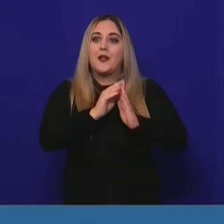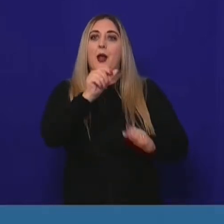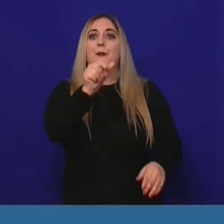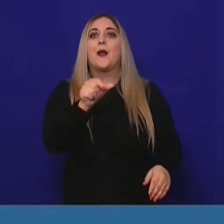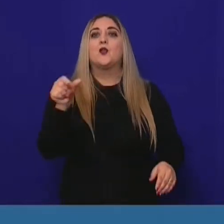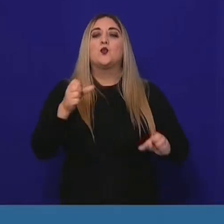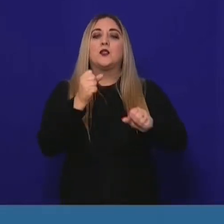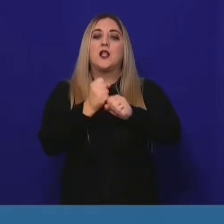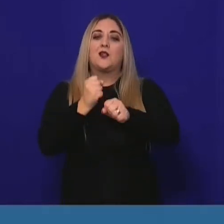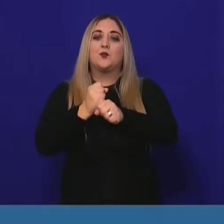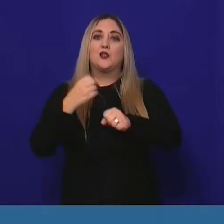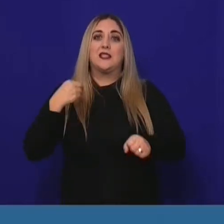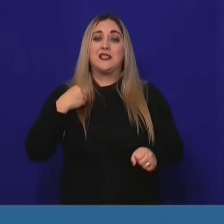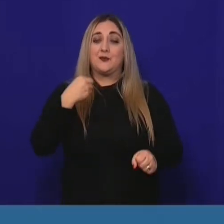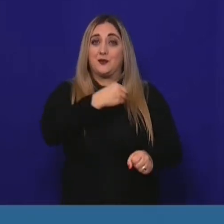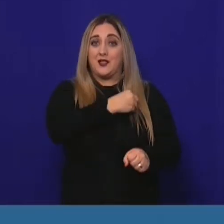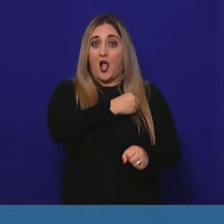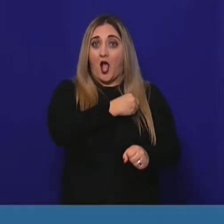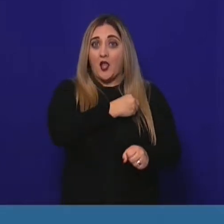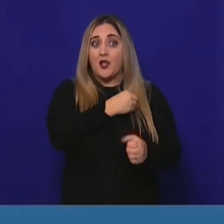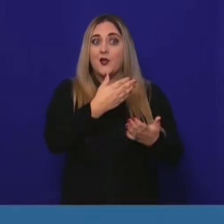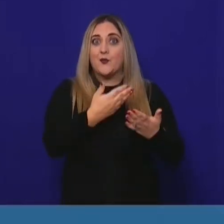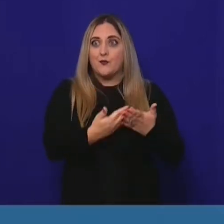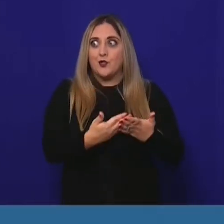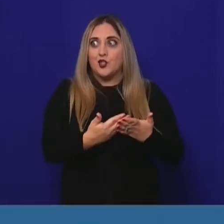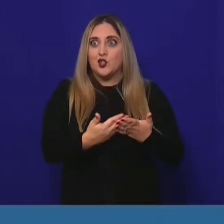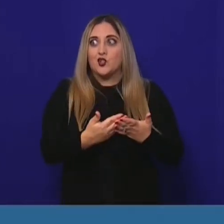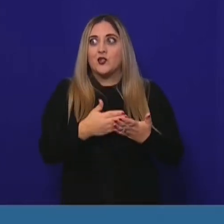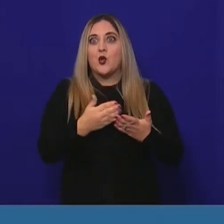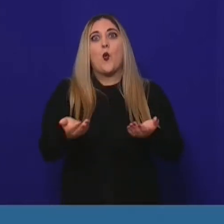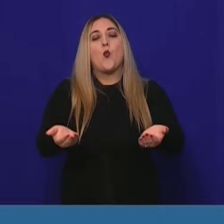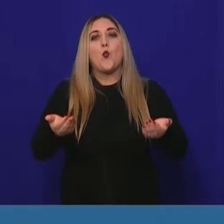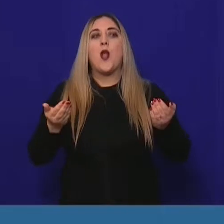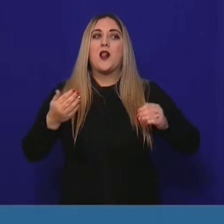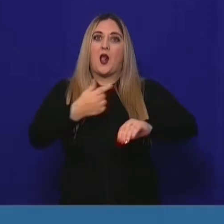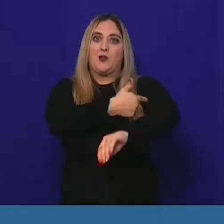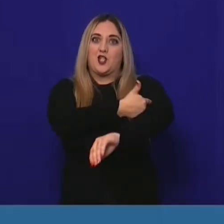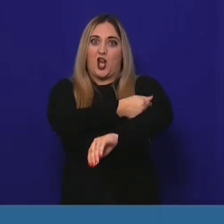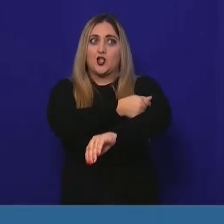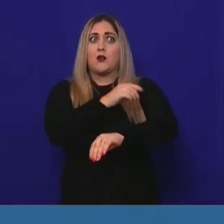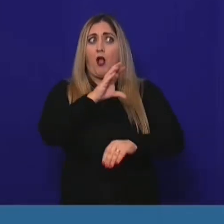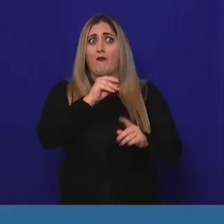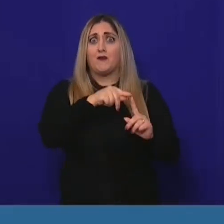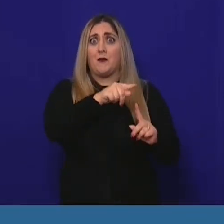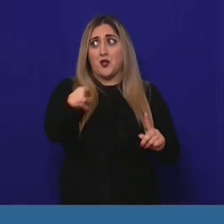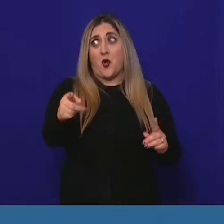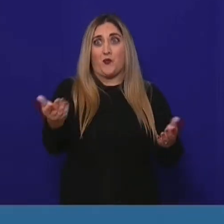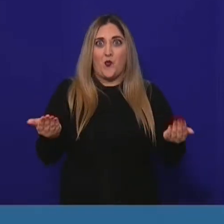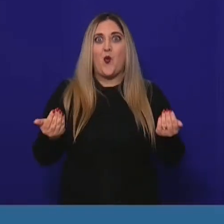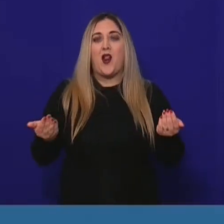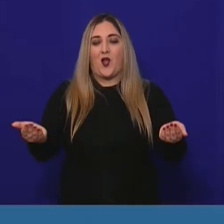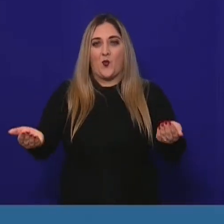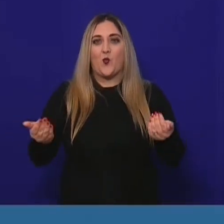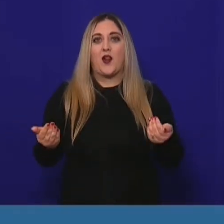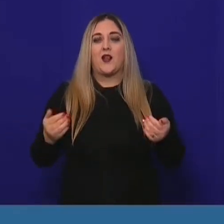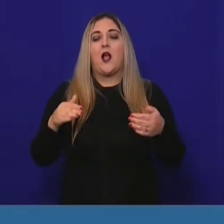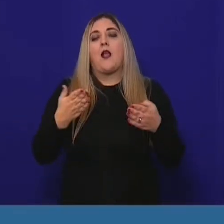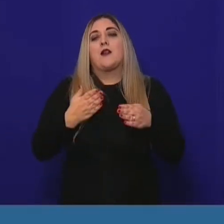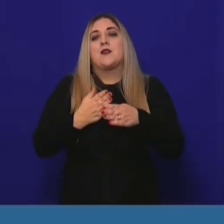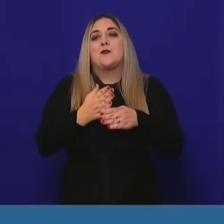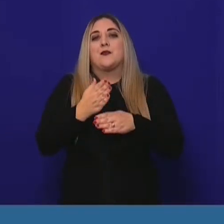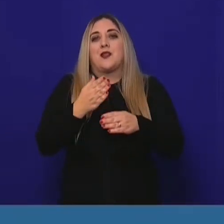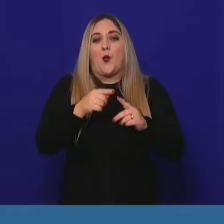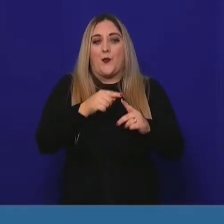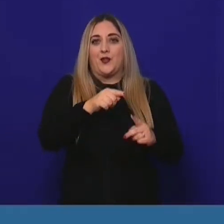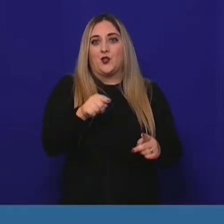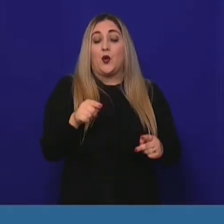biex propju huma jiġu mlaqmin u kellna konkurrenza tajba ħafna wkoll mill-healthcare workers u allura propju aħna ħanibdew minn hemmhekk